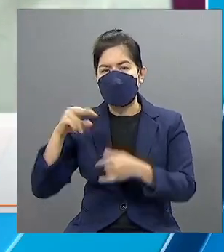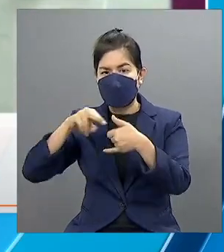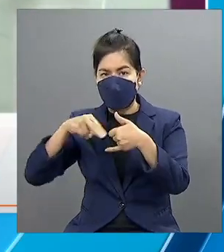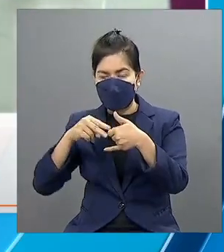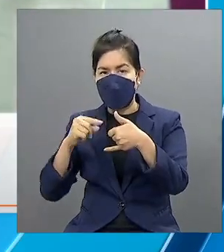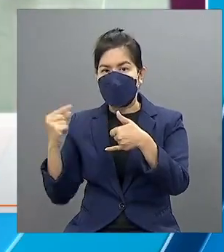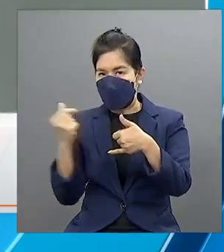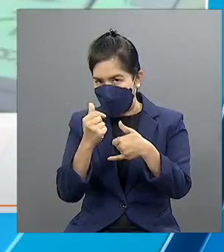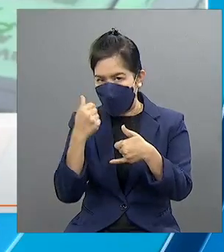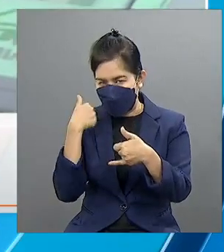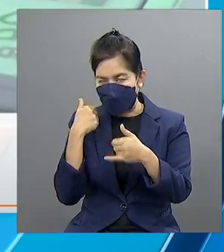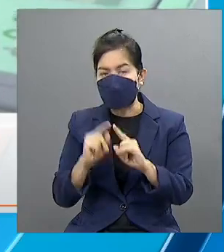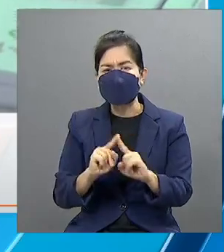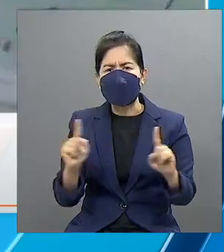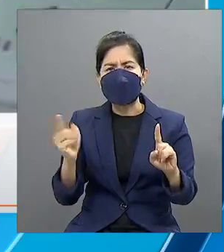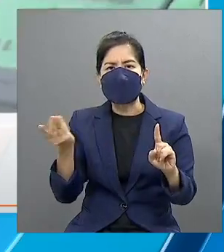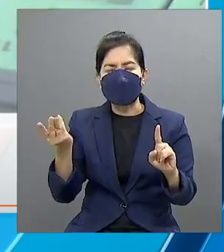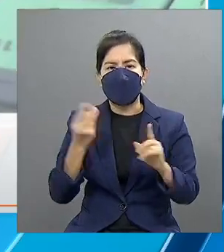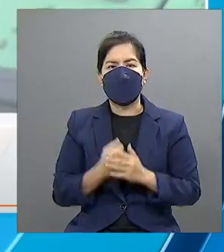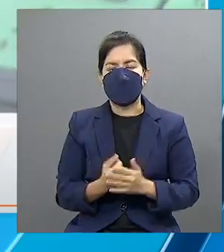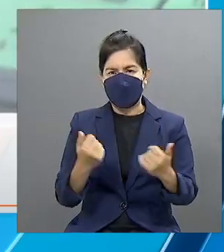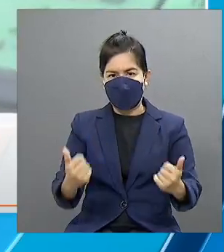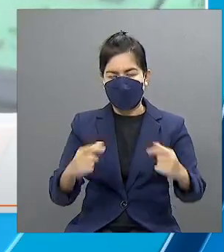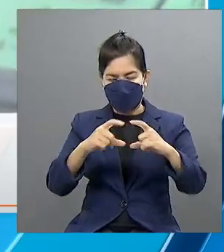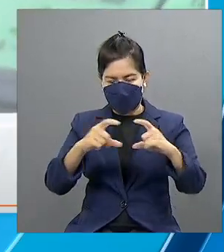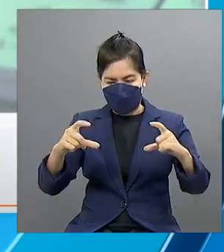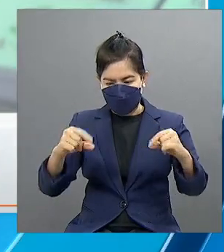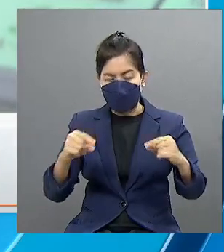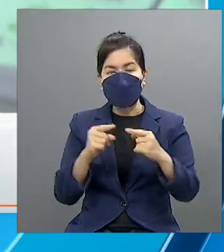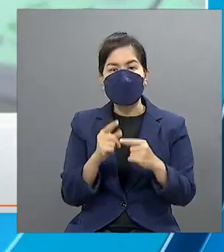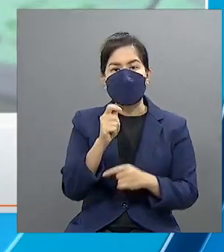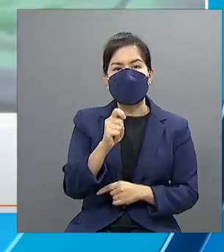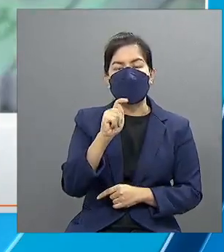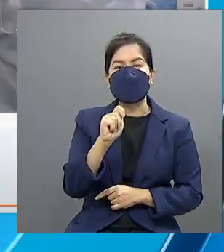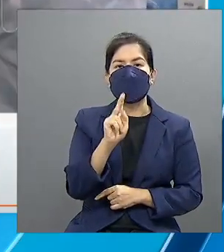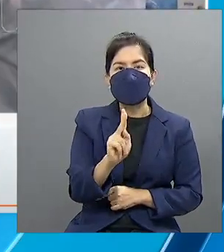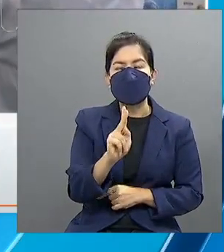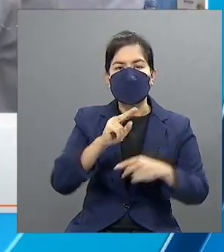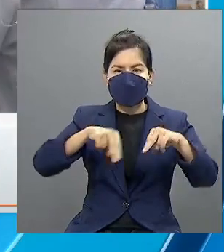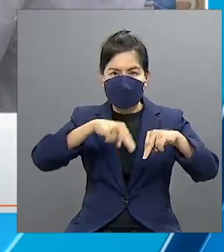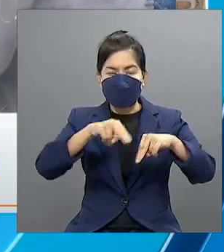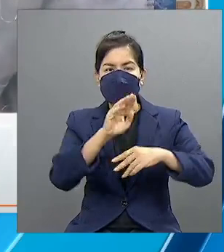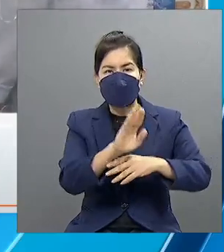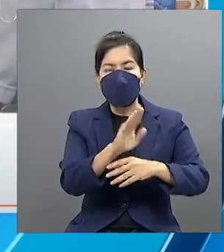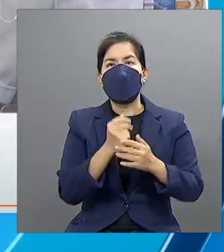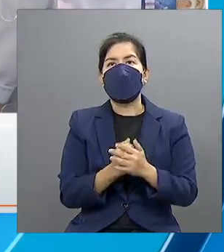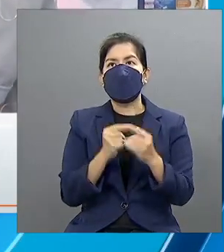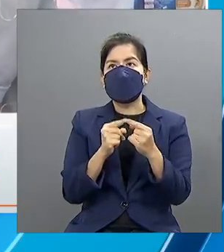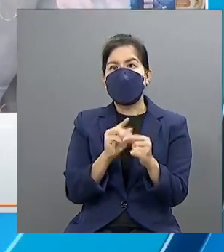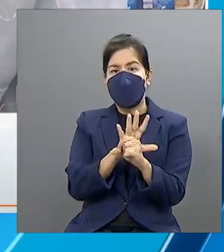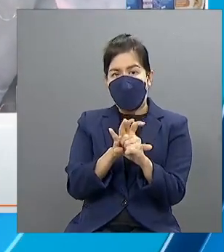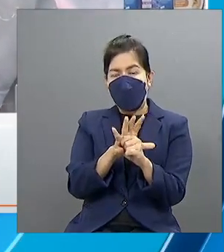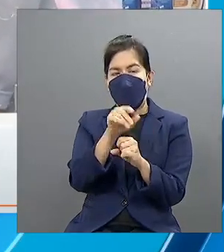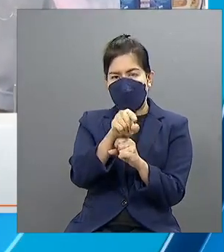ที่มีใช้อยู่ในปัจจุบันเนี่ยการสามารถตรวจจับโอไมครอนนั้นยังทำได้อยู่นะครับ